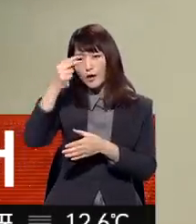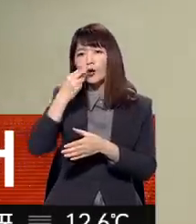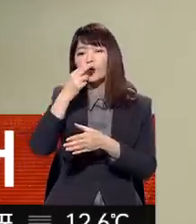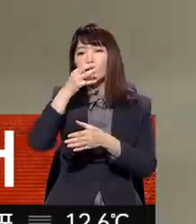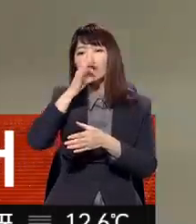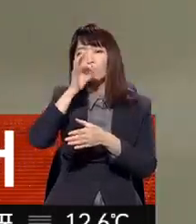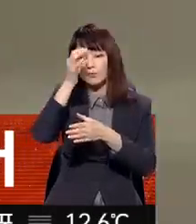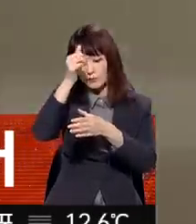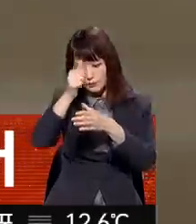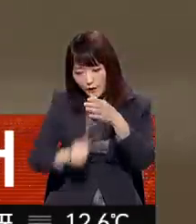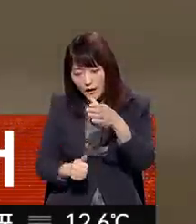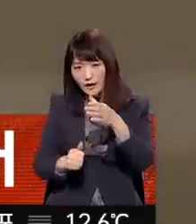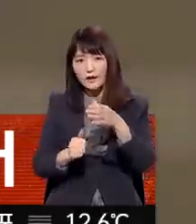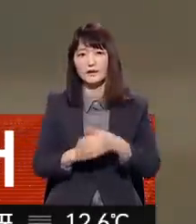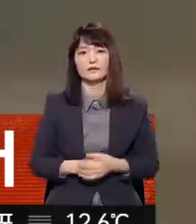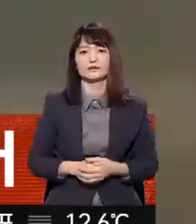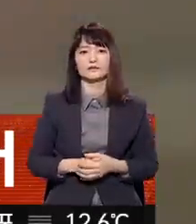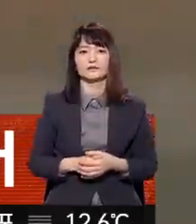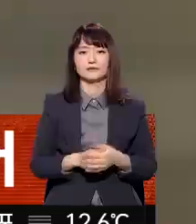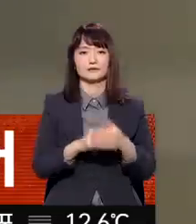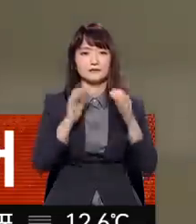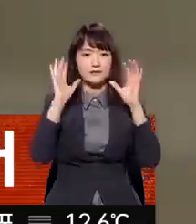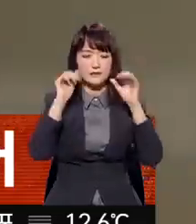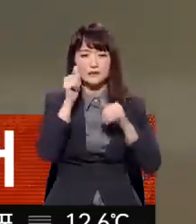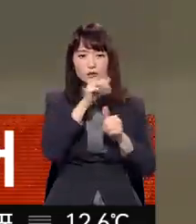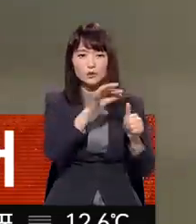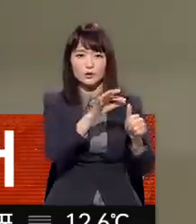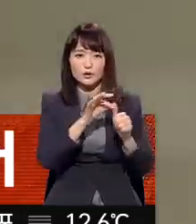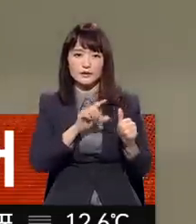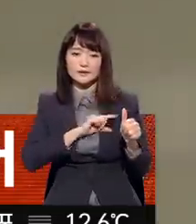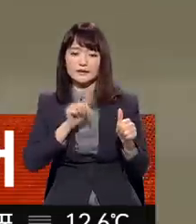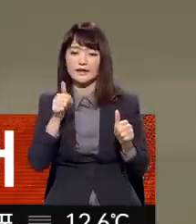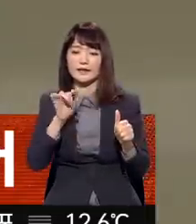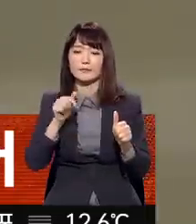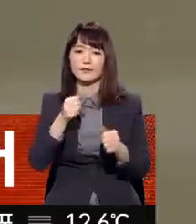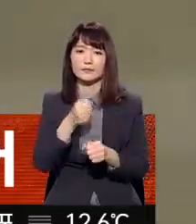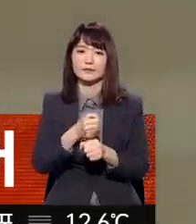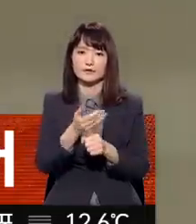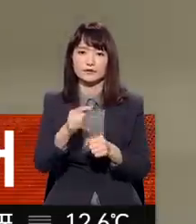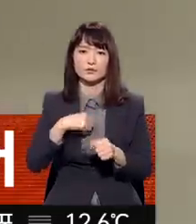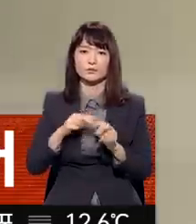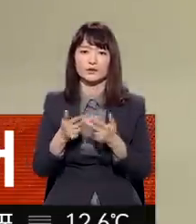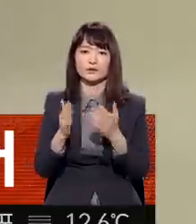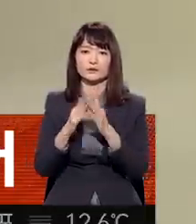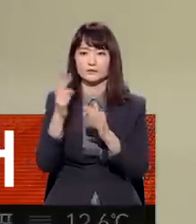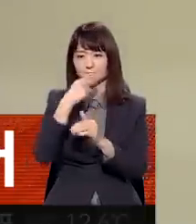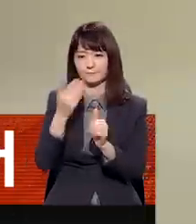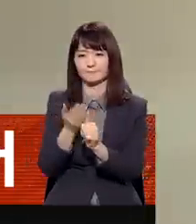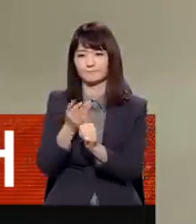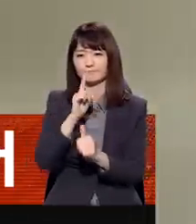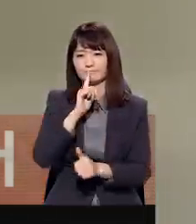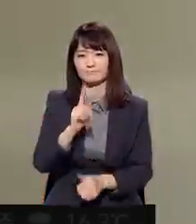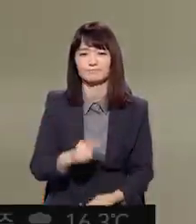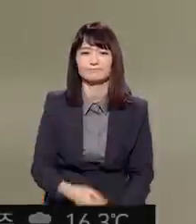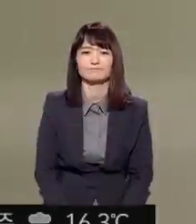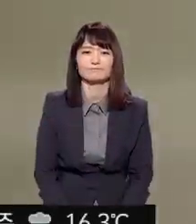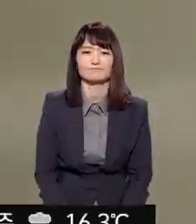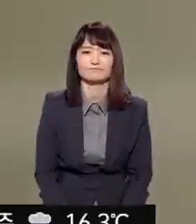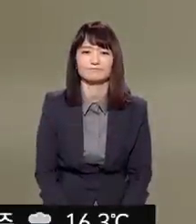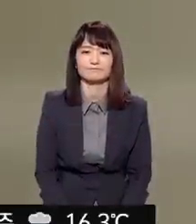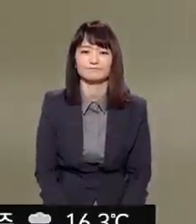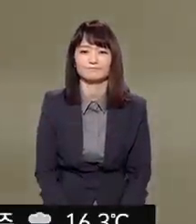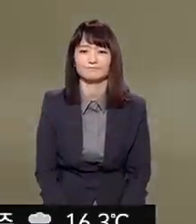이렇게 추측을 했습니다. 간호사는 구출한 아기 고양이에게 해피라는 이름을 지어줬고 본인 집에서 키울 거라고 했습니다. 아우,